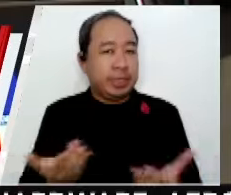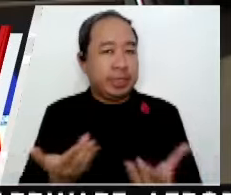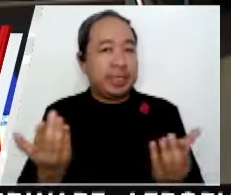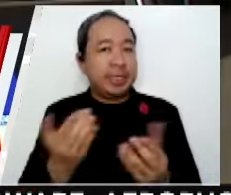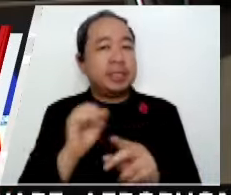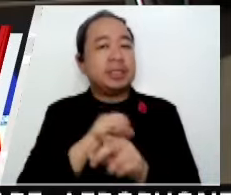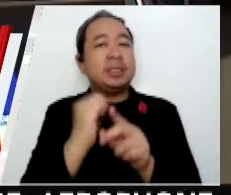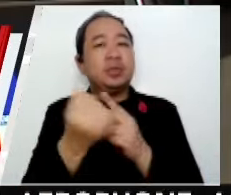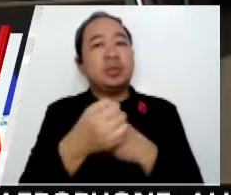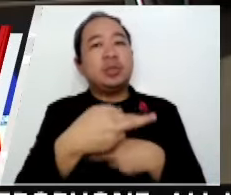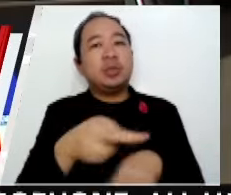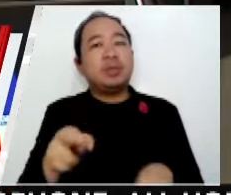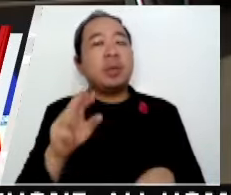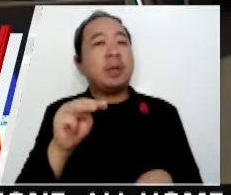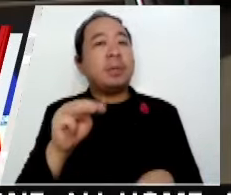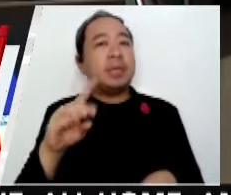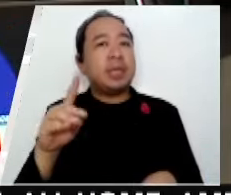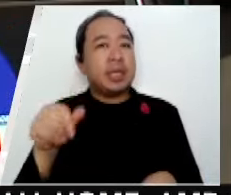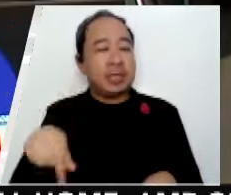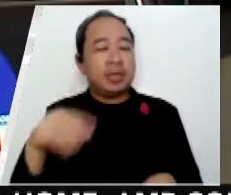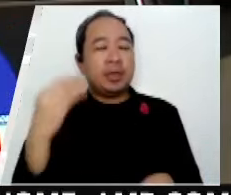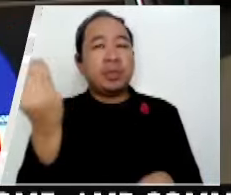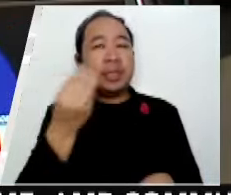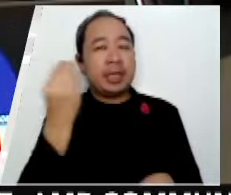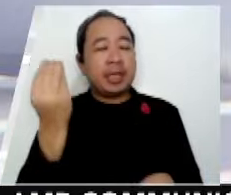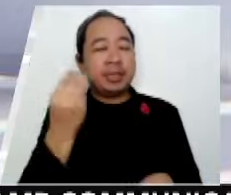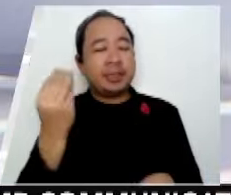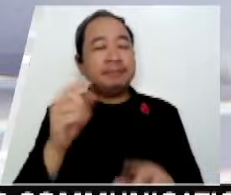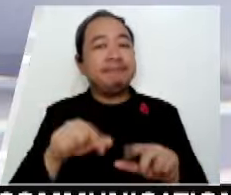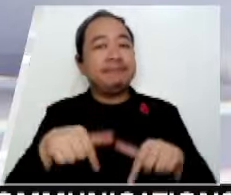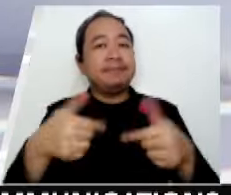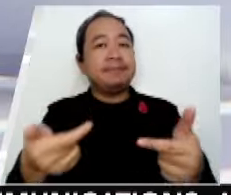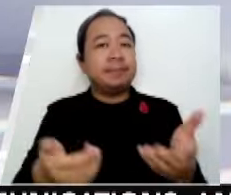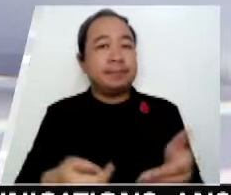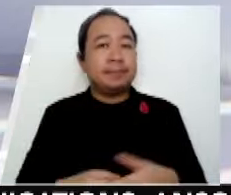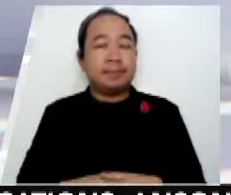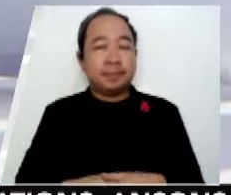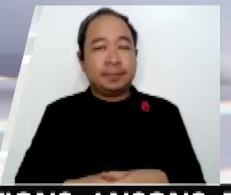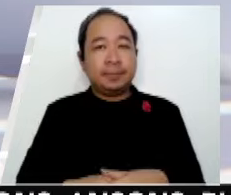MMDA dito sa Ortigas. Balik po sa inyo sa studio.